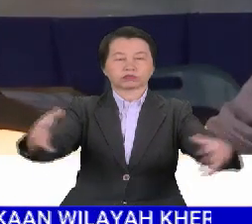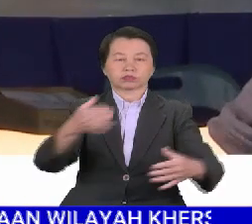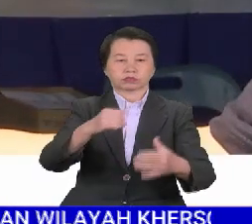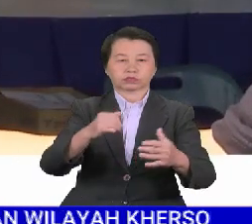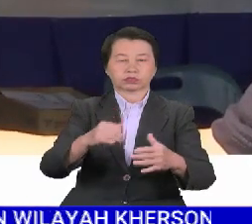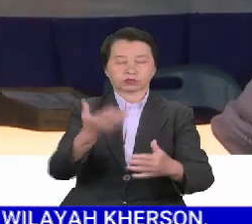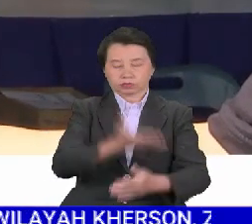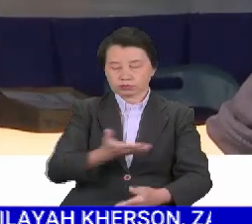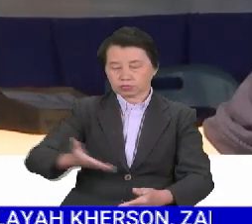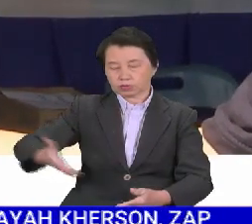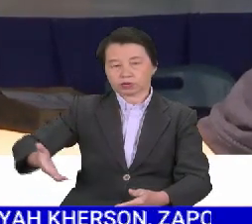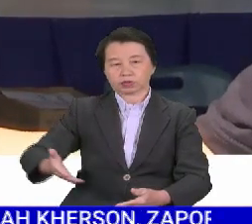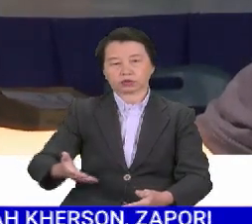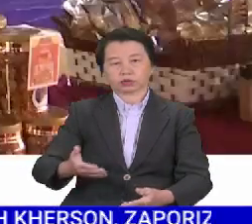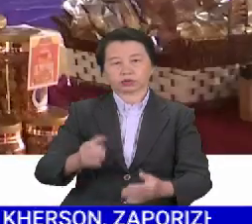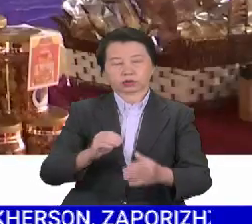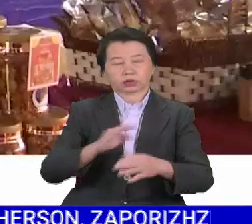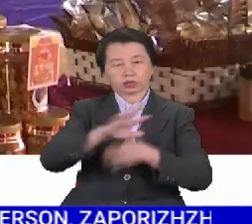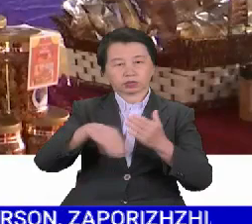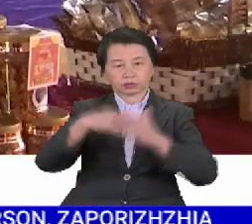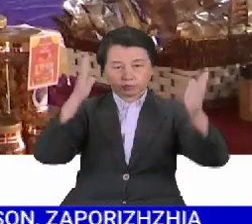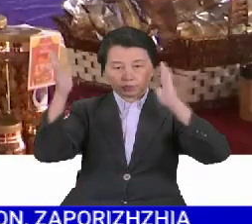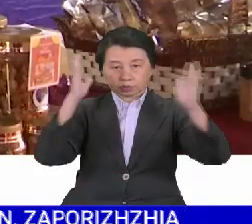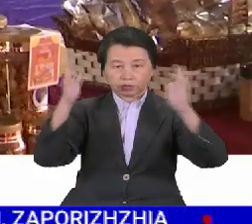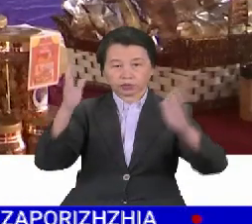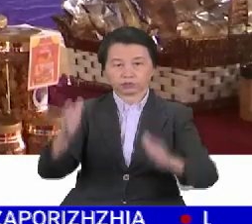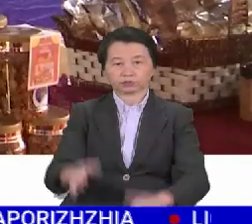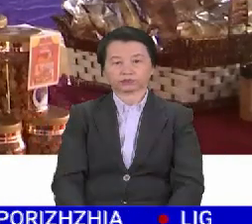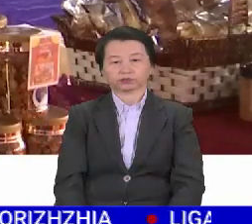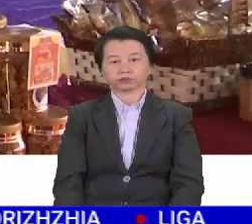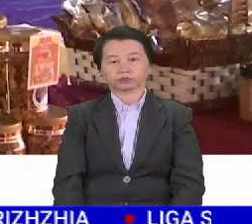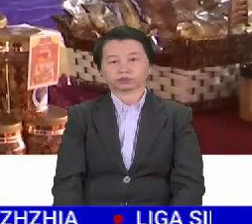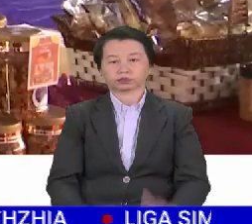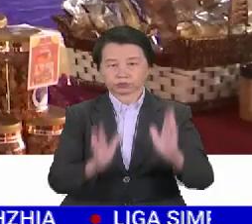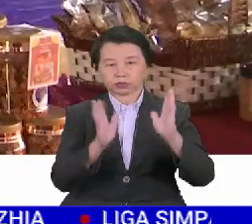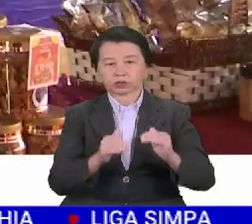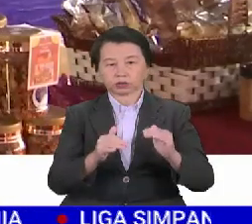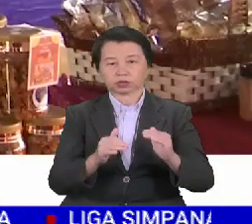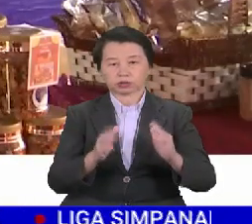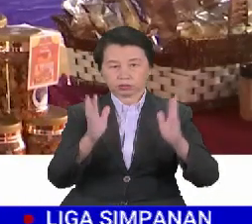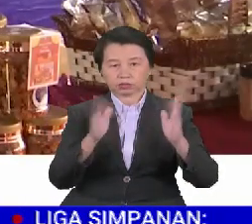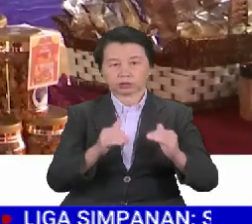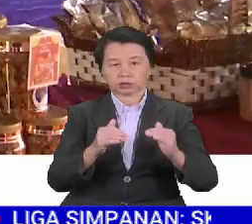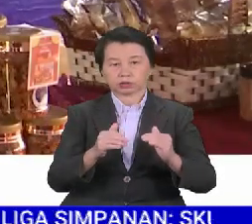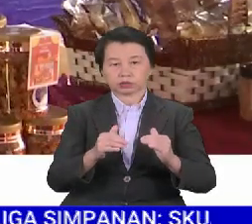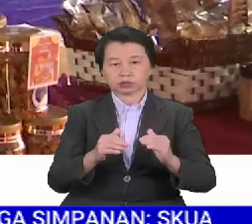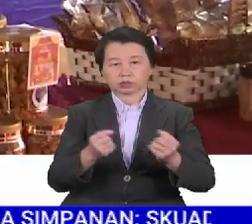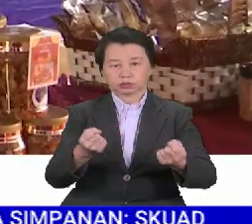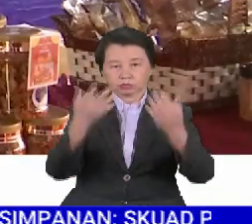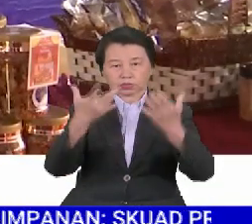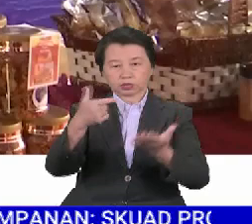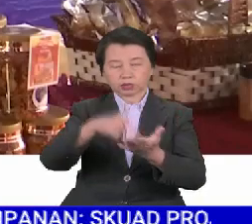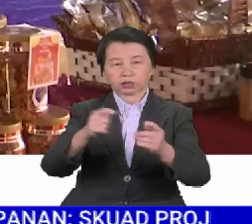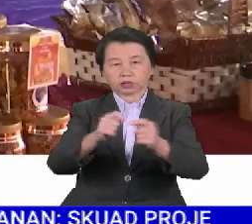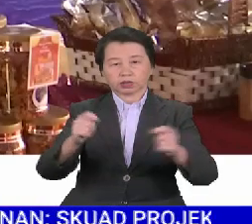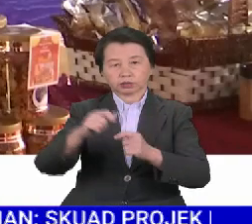lagi kami pun produk-produk tu di seluruh Malaysia lah. Ya harap program tu untuk dapat apa? Diadakan lagi banyak lagi